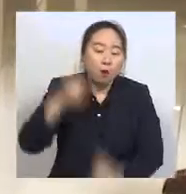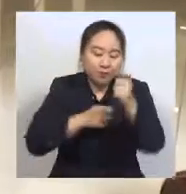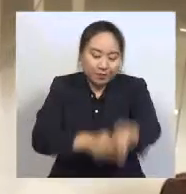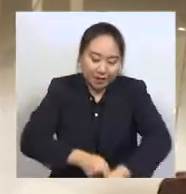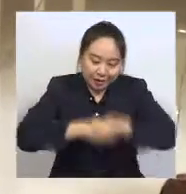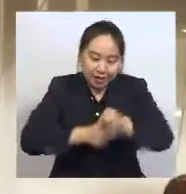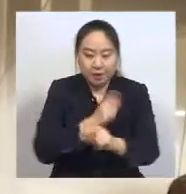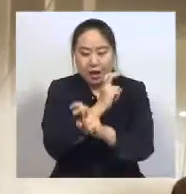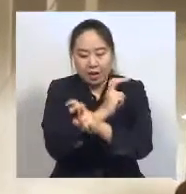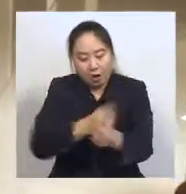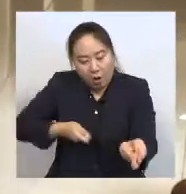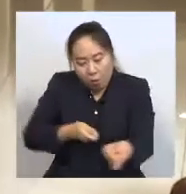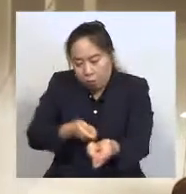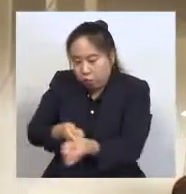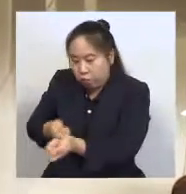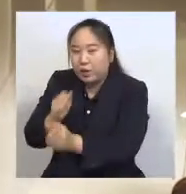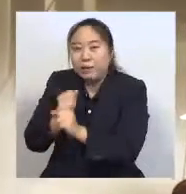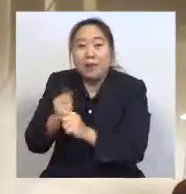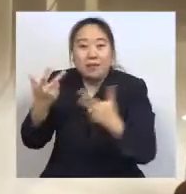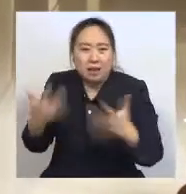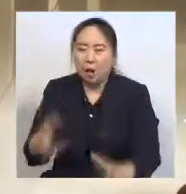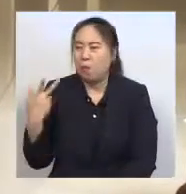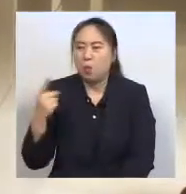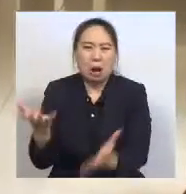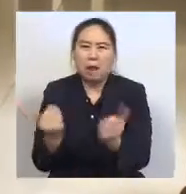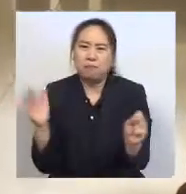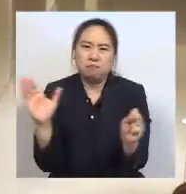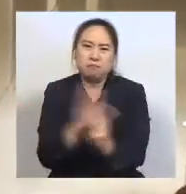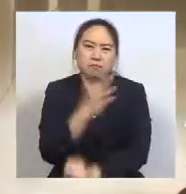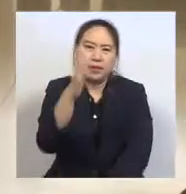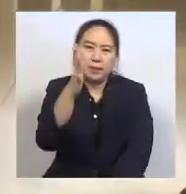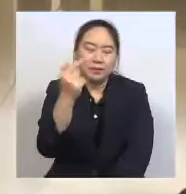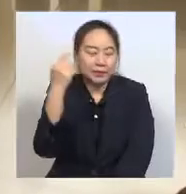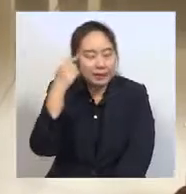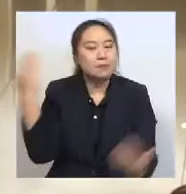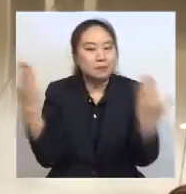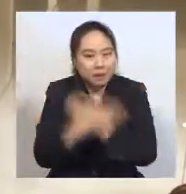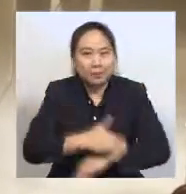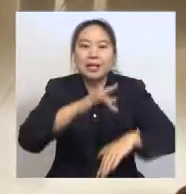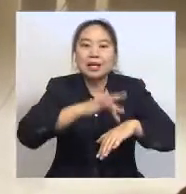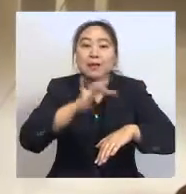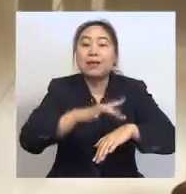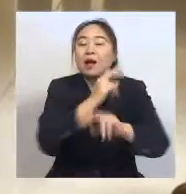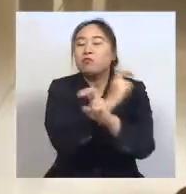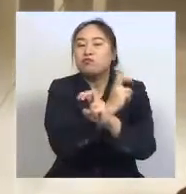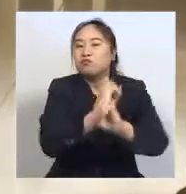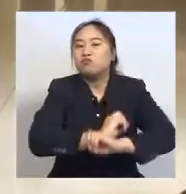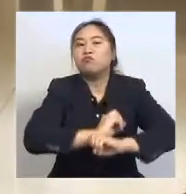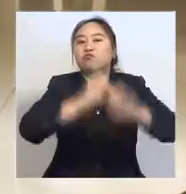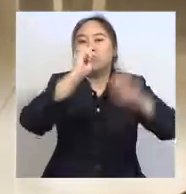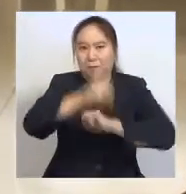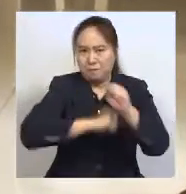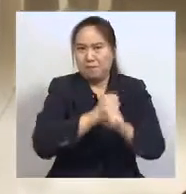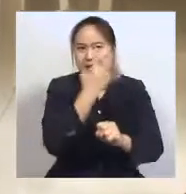มาก่อนแต่ว่าไม่คุ้มกับสิ่งที่ได้มาค่ะจึงหันมาทำเกษตรอินทรีย์ได้4ปีแล้วพร้อมกับแนะนำเกษตรก